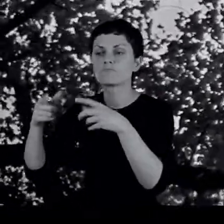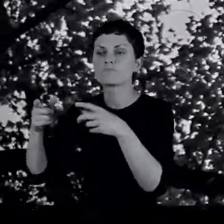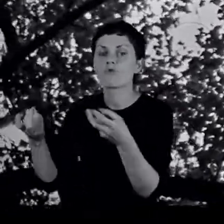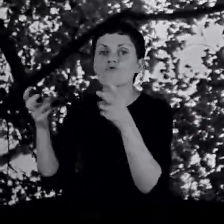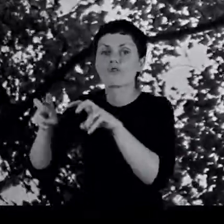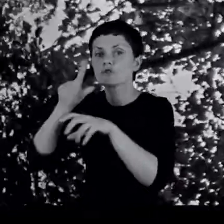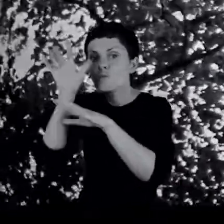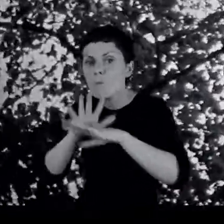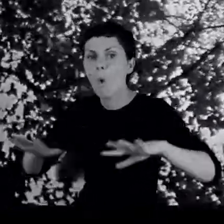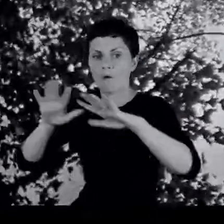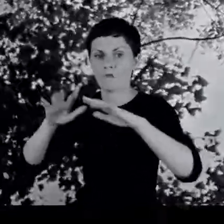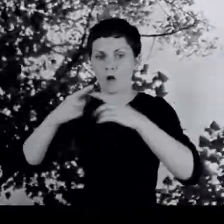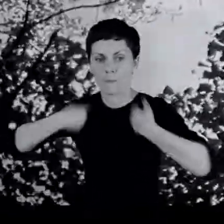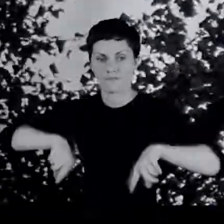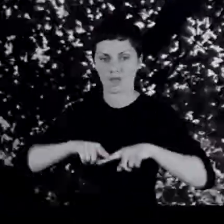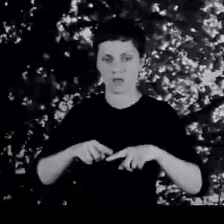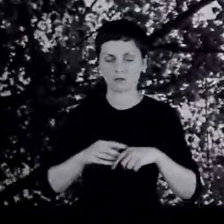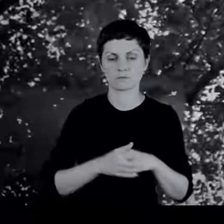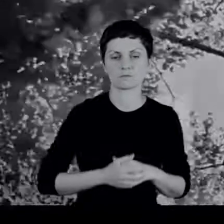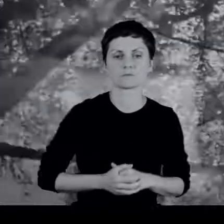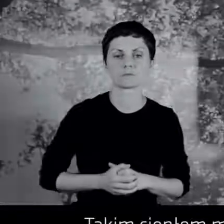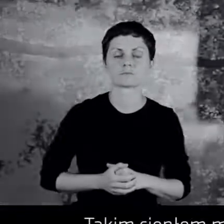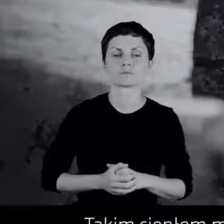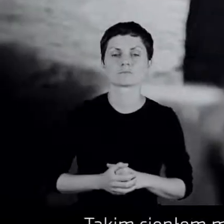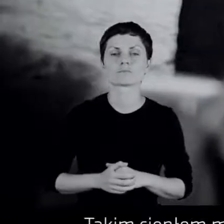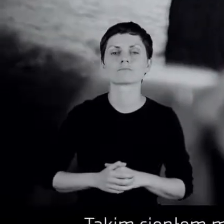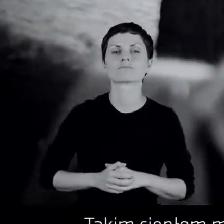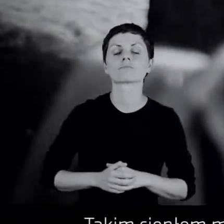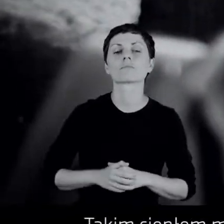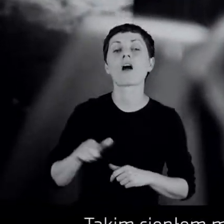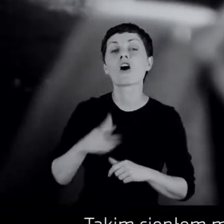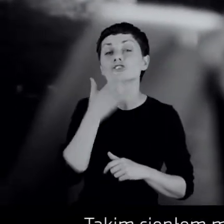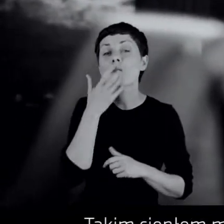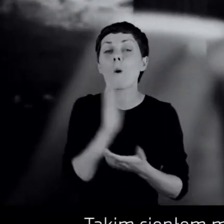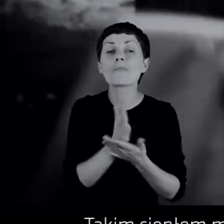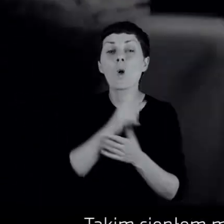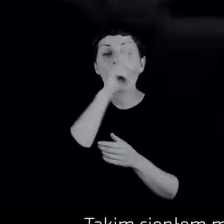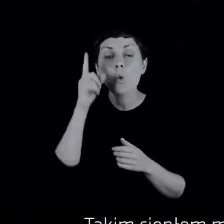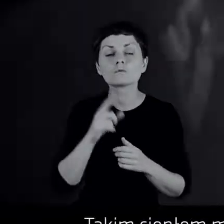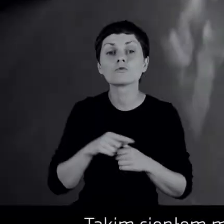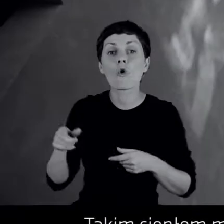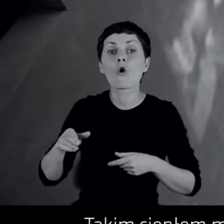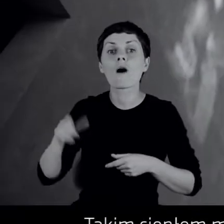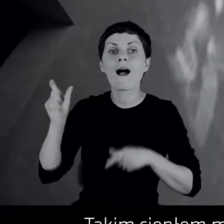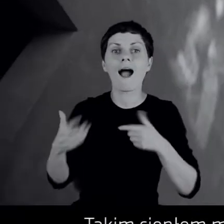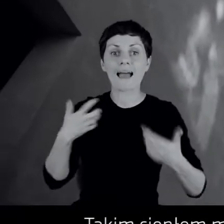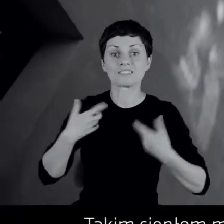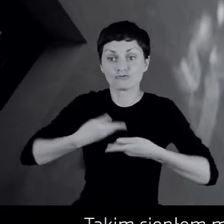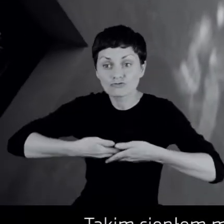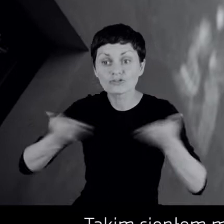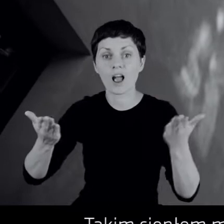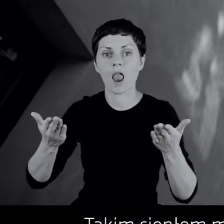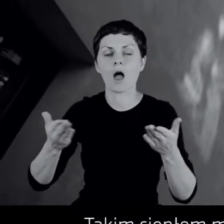jednostek tworzy się społeczeństwo obywateli. Takim ciepłem międzyludzkim dzielą się